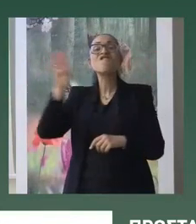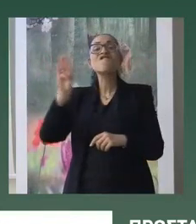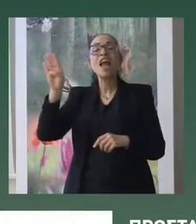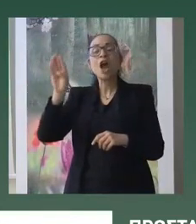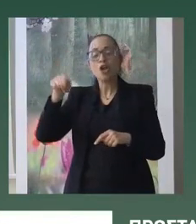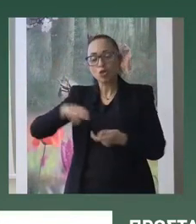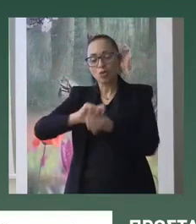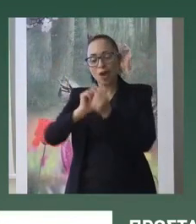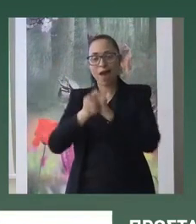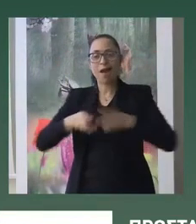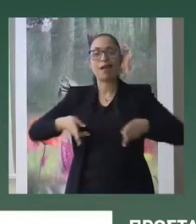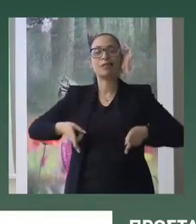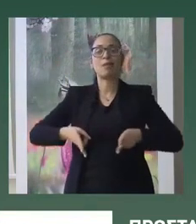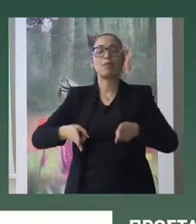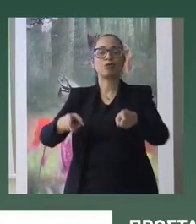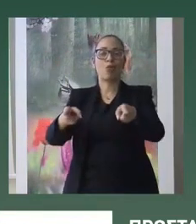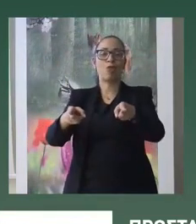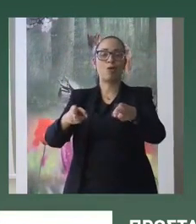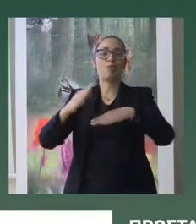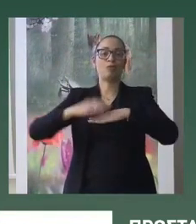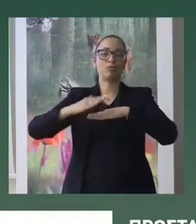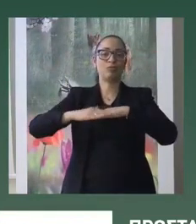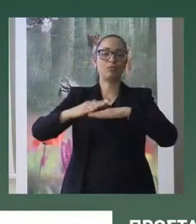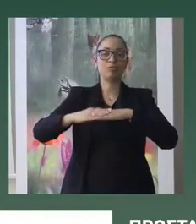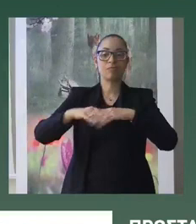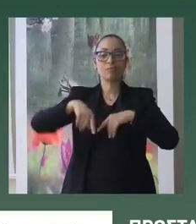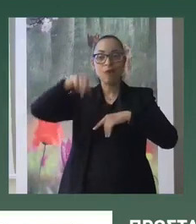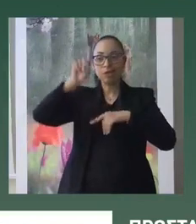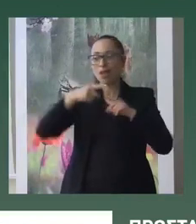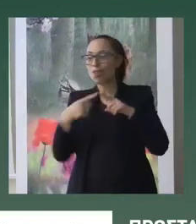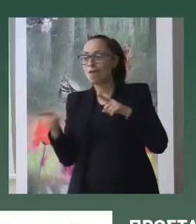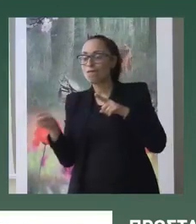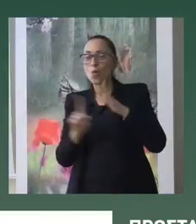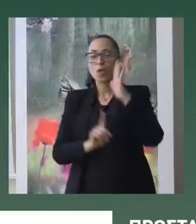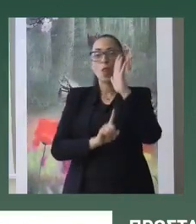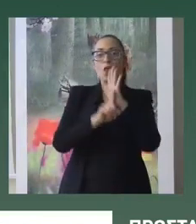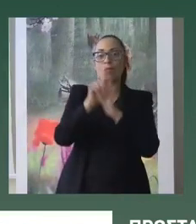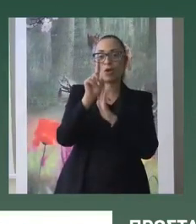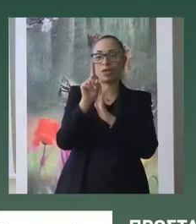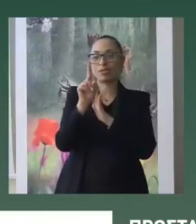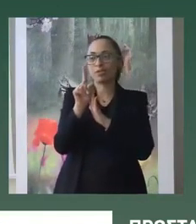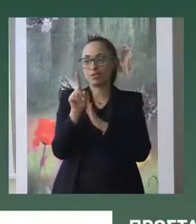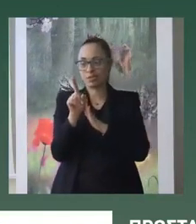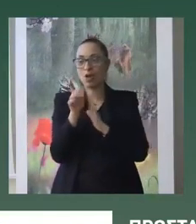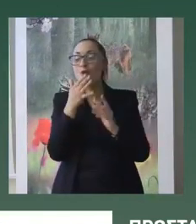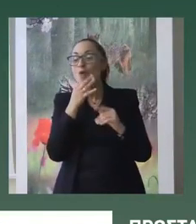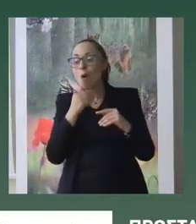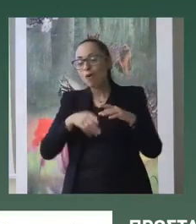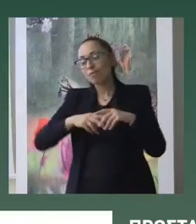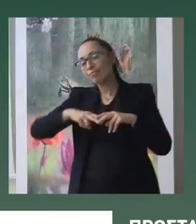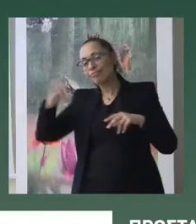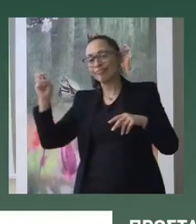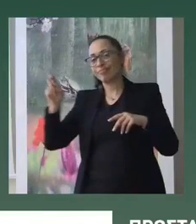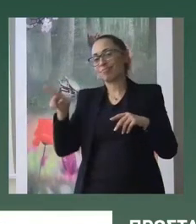γίνεται πεσόδρομος. Ποια είναι η διαφορά της θερμοκρασίας μέσα στην ημέρα. Επειδή άλλαξε και βγήκε από μέσα το αυτοκίνητο.